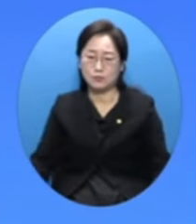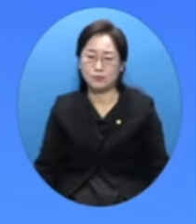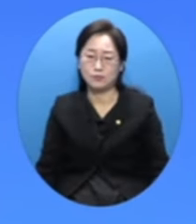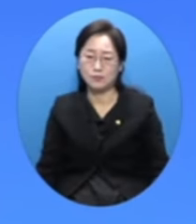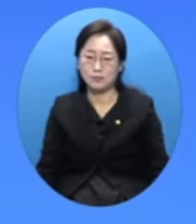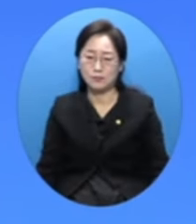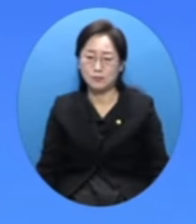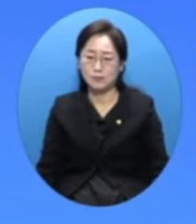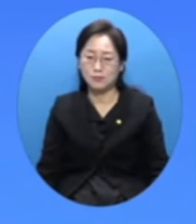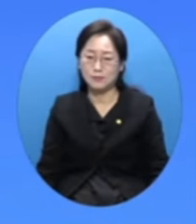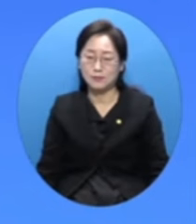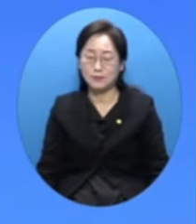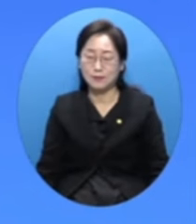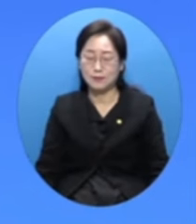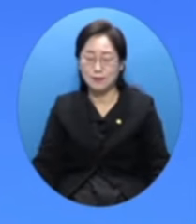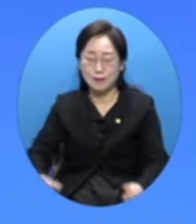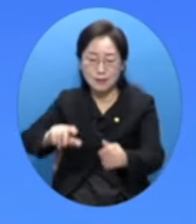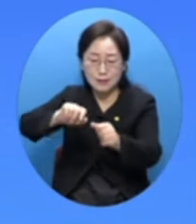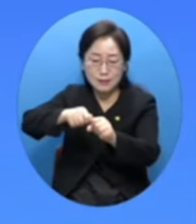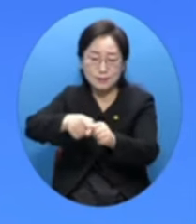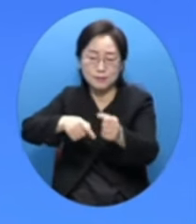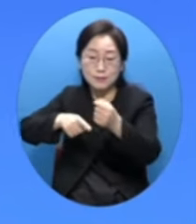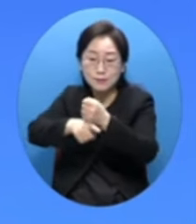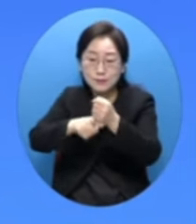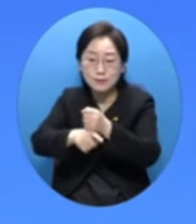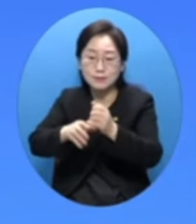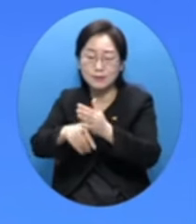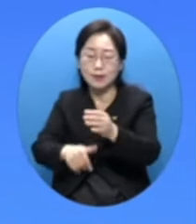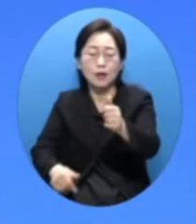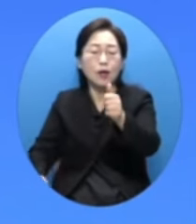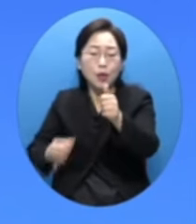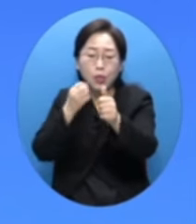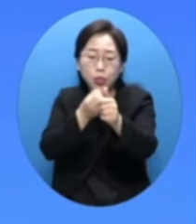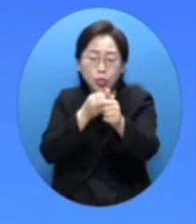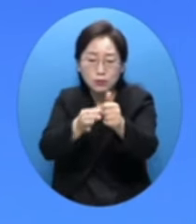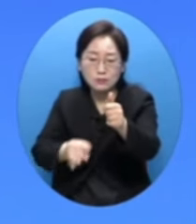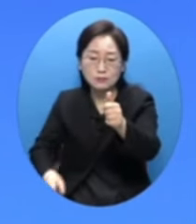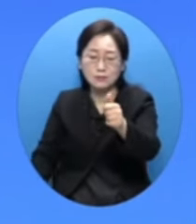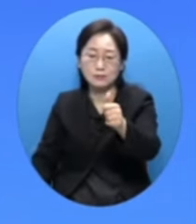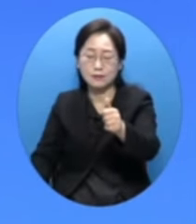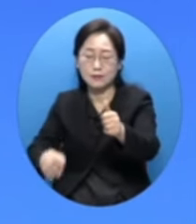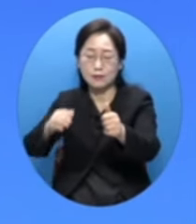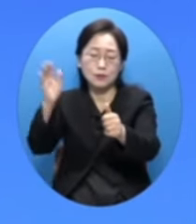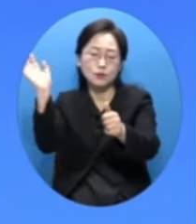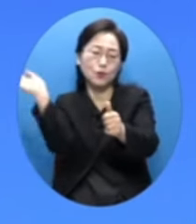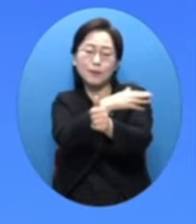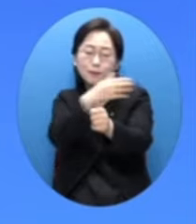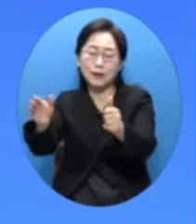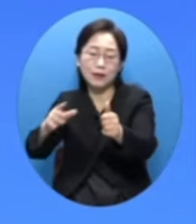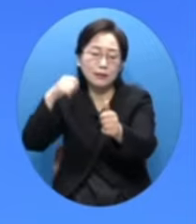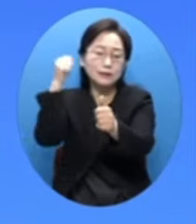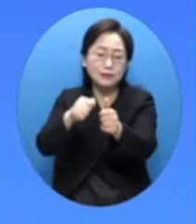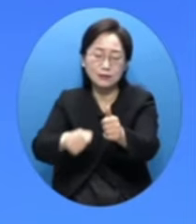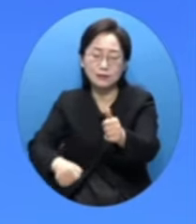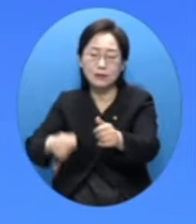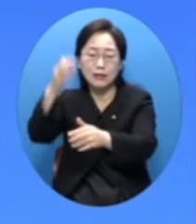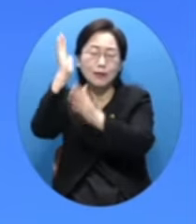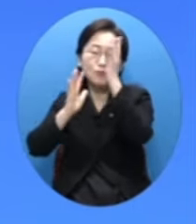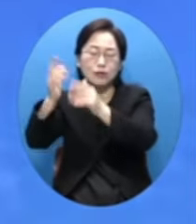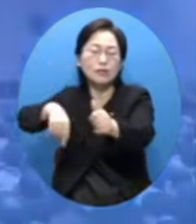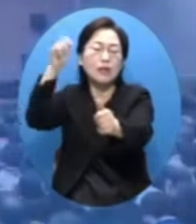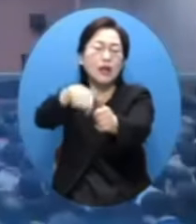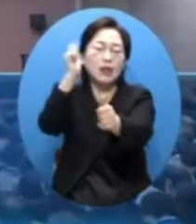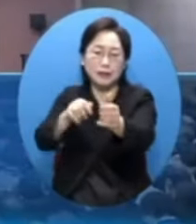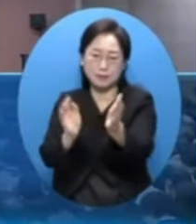것입니다 신문을 당하실 때 그를 침을 뱉고 주목과 손으로 때리고 갈대로 머리를 쳤습니다 마태복음